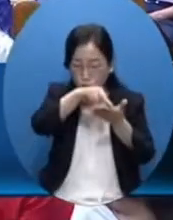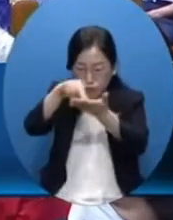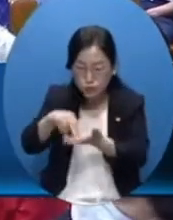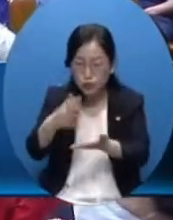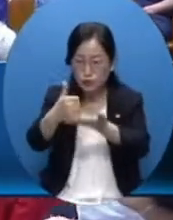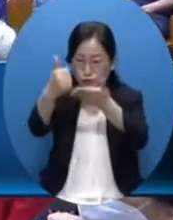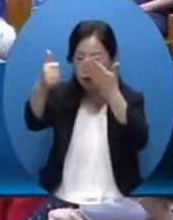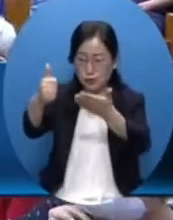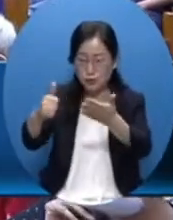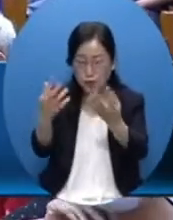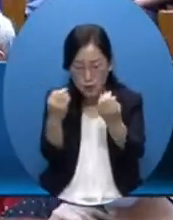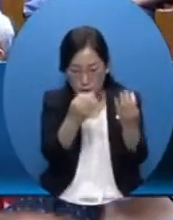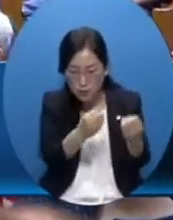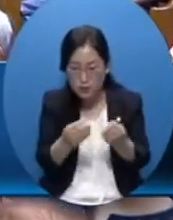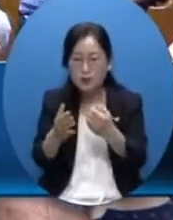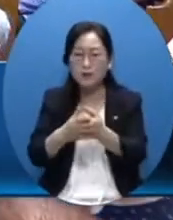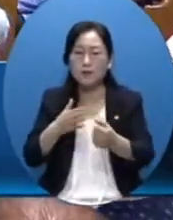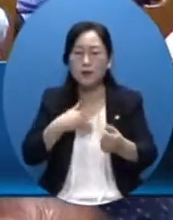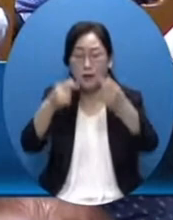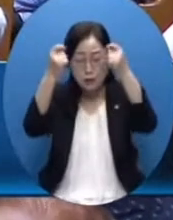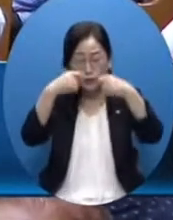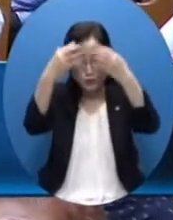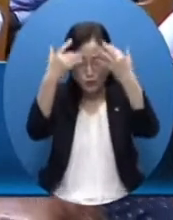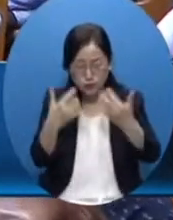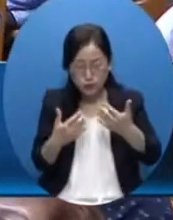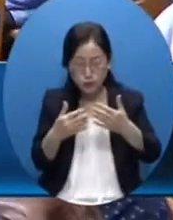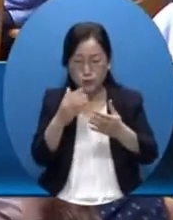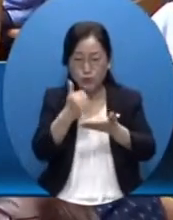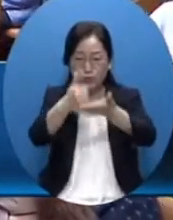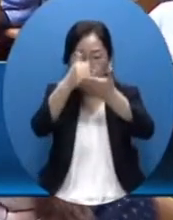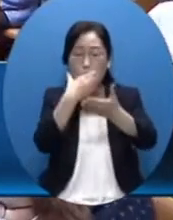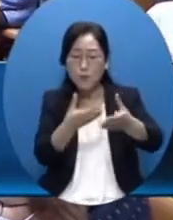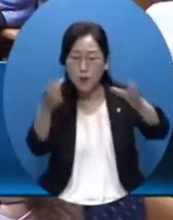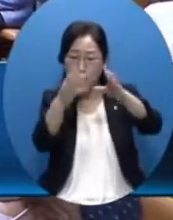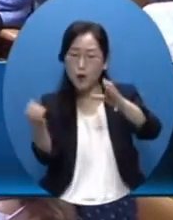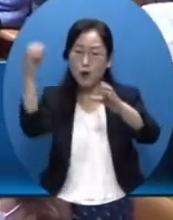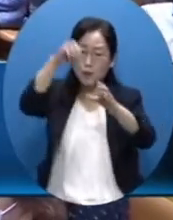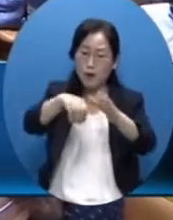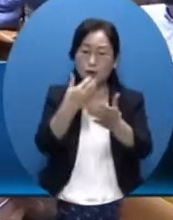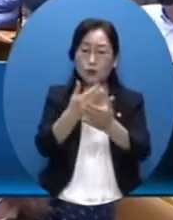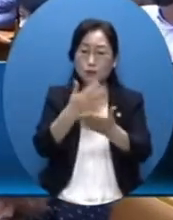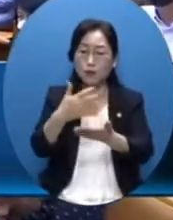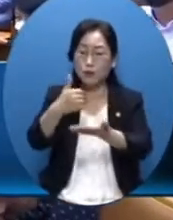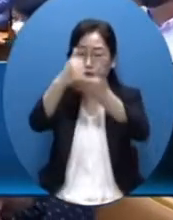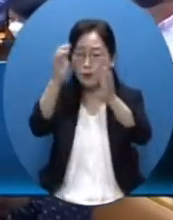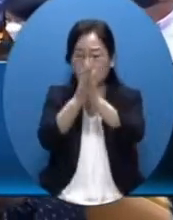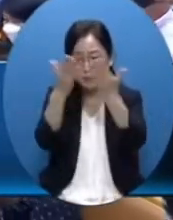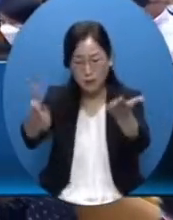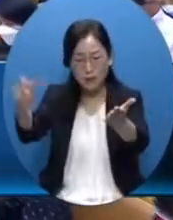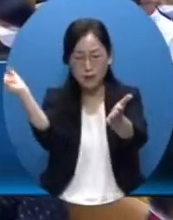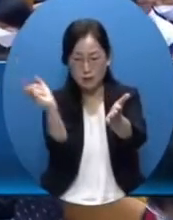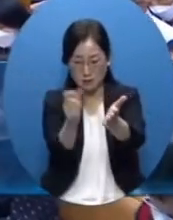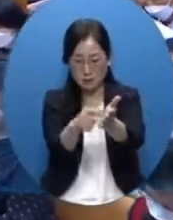계속해서 싸우니 나의 눈물을 주의 병에 담은 써서 이것이 주여 책에 기록되지 아니하였나이까